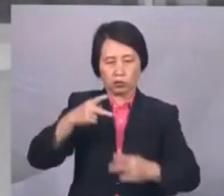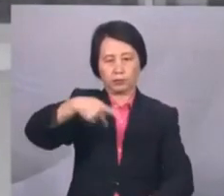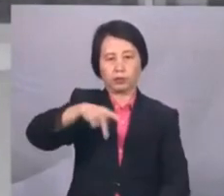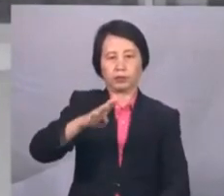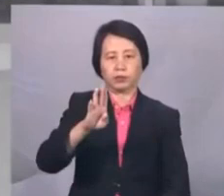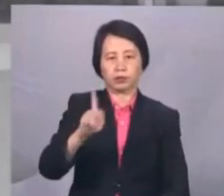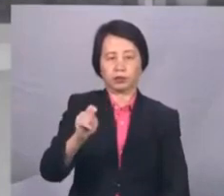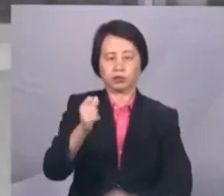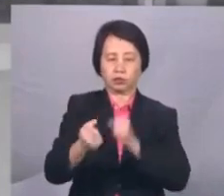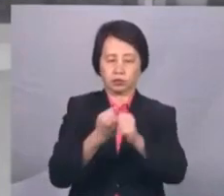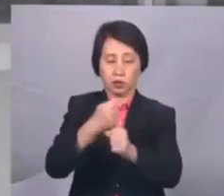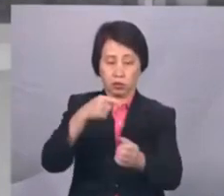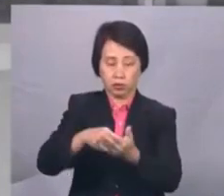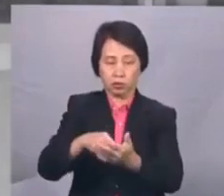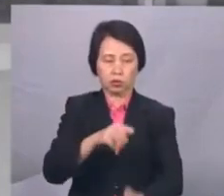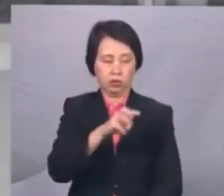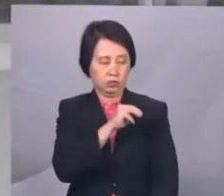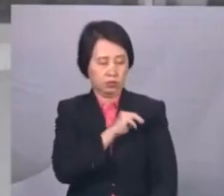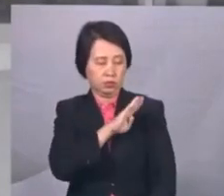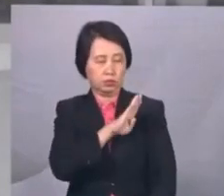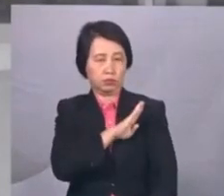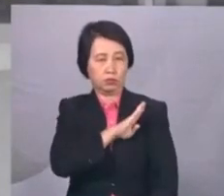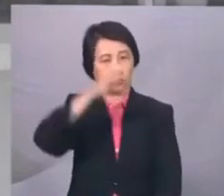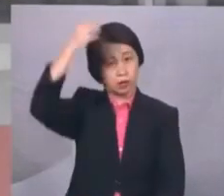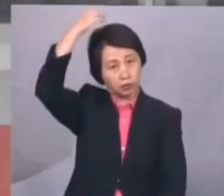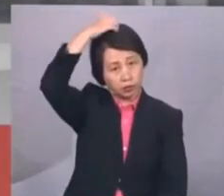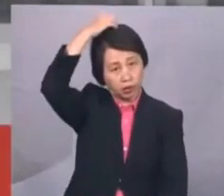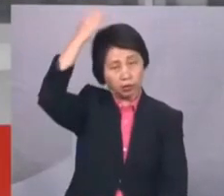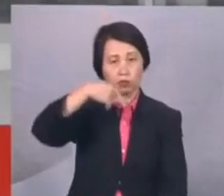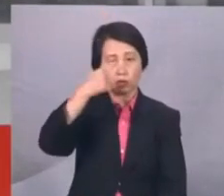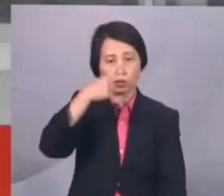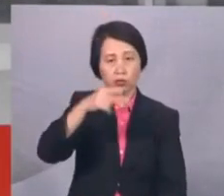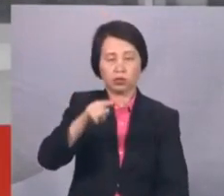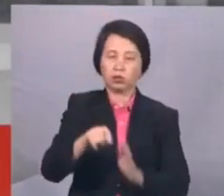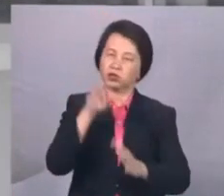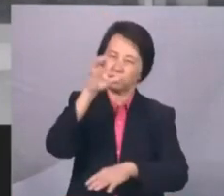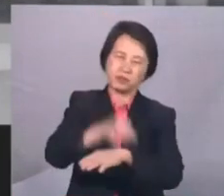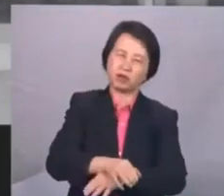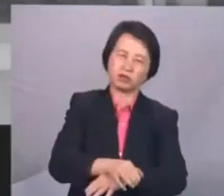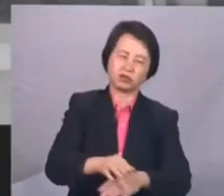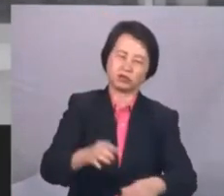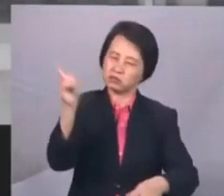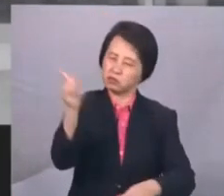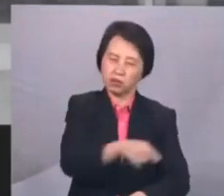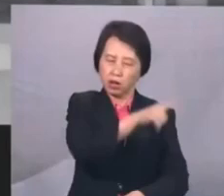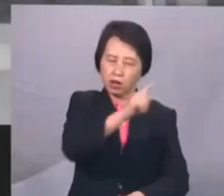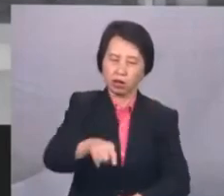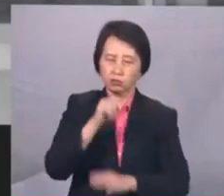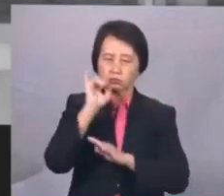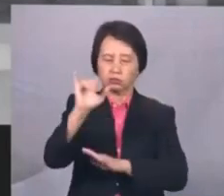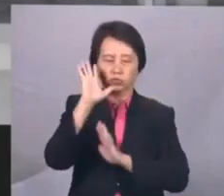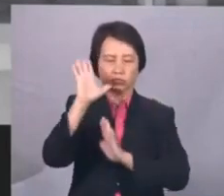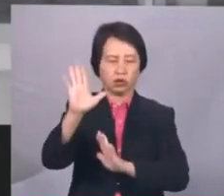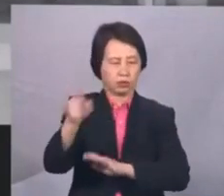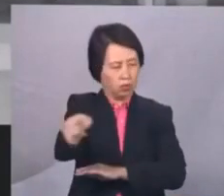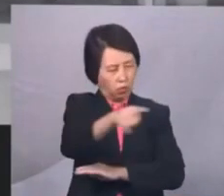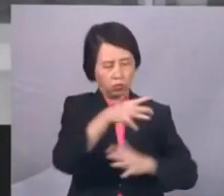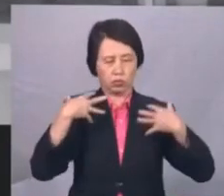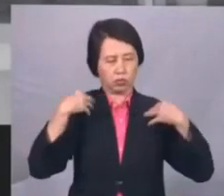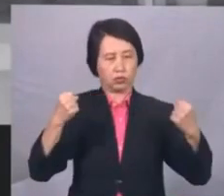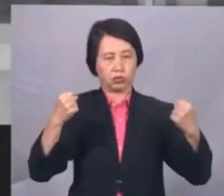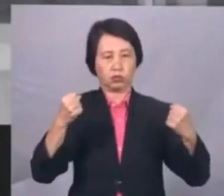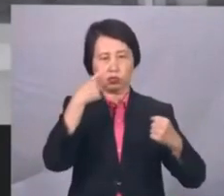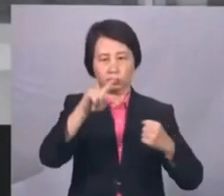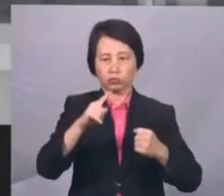negeri itu tahun ini menteri besar Selangor Dato Sri Amiruddin Sari berkata ia terpaksa dibuat bagi menjamin kesehatan rakyat sekaligus